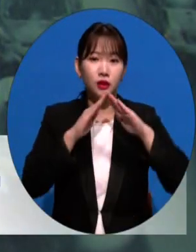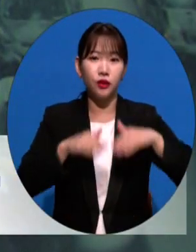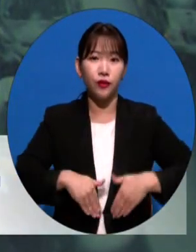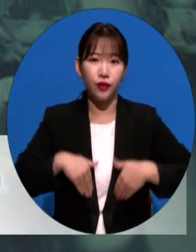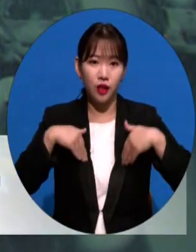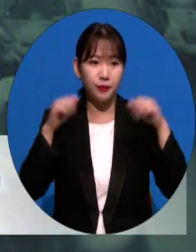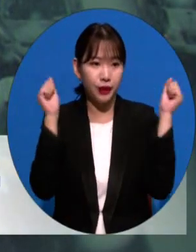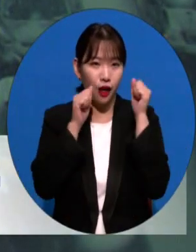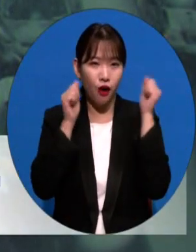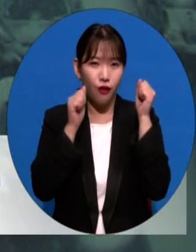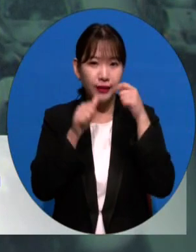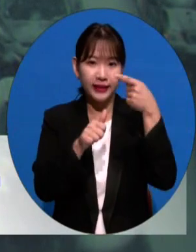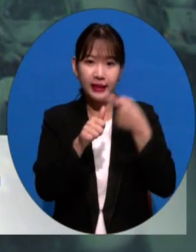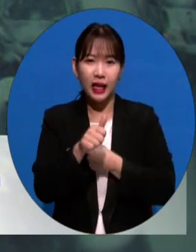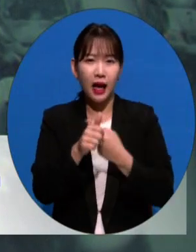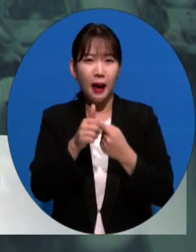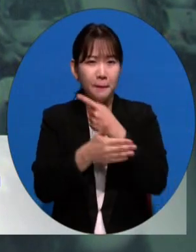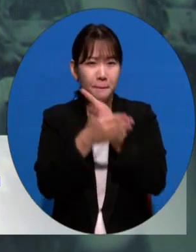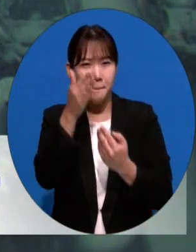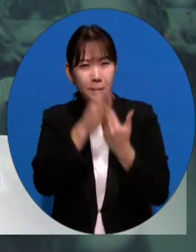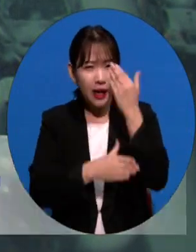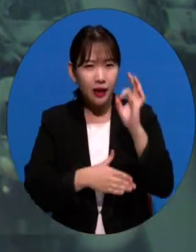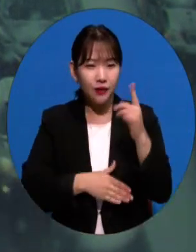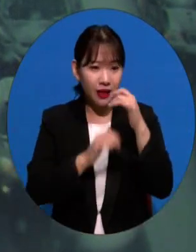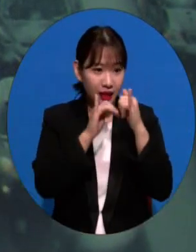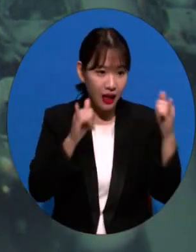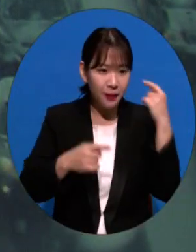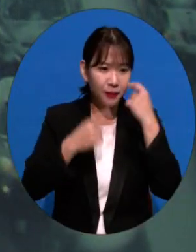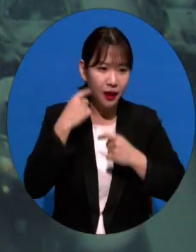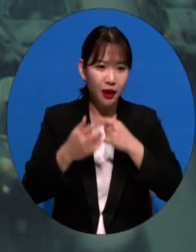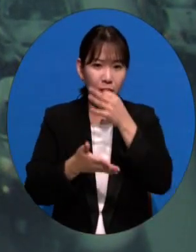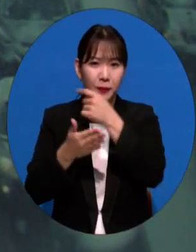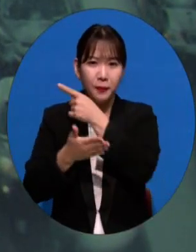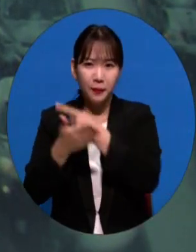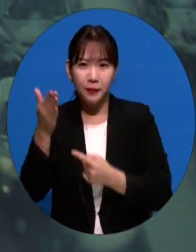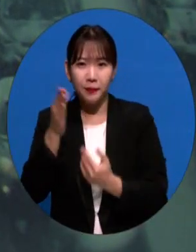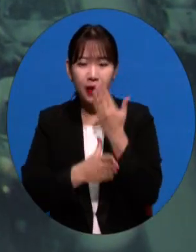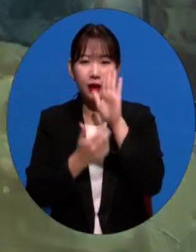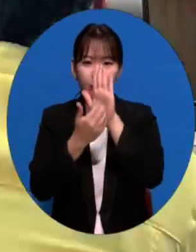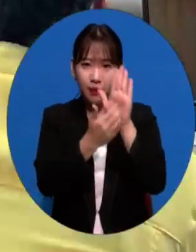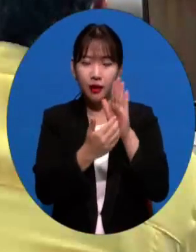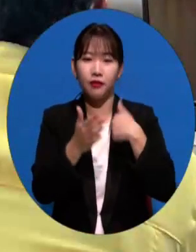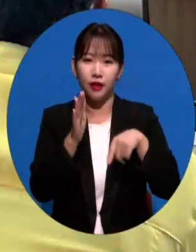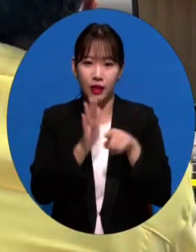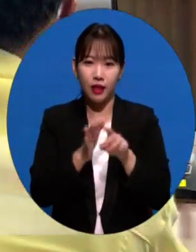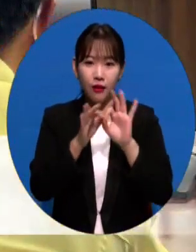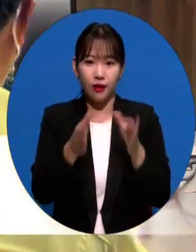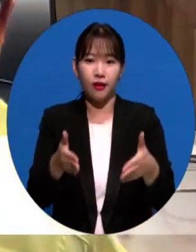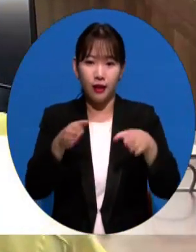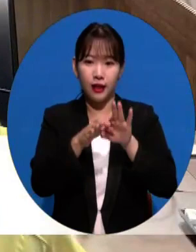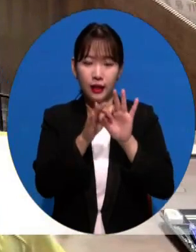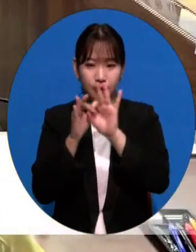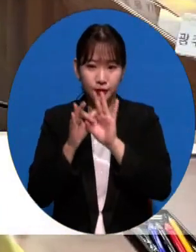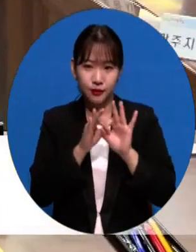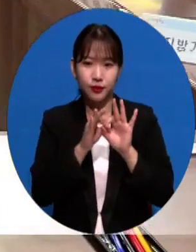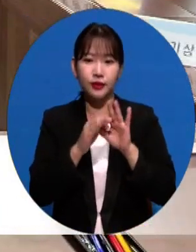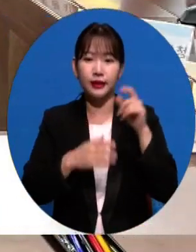전라남도가 겨울철 자연재난에 따른 인명 재산 피해를 막기 위해 유관기관과 협력을 강화하고